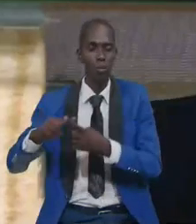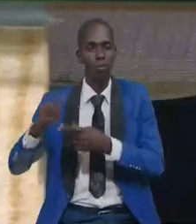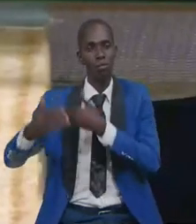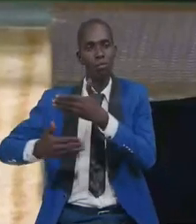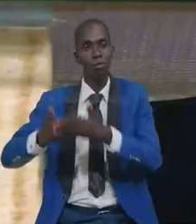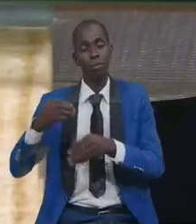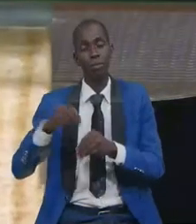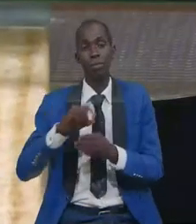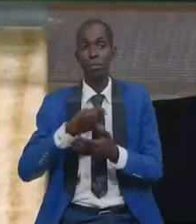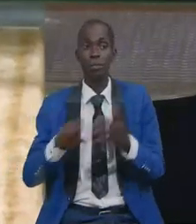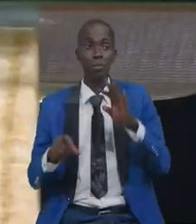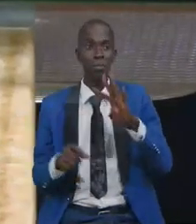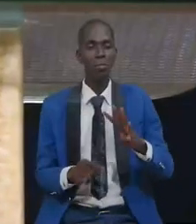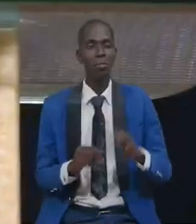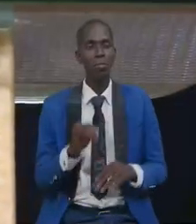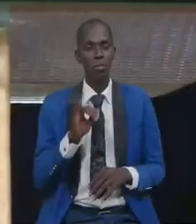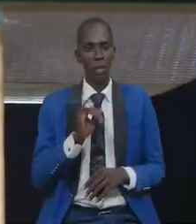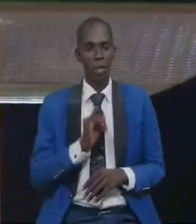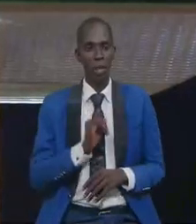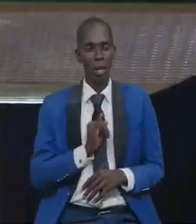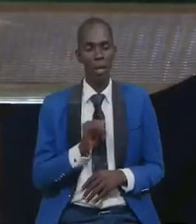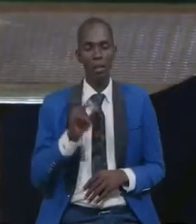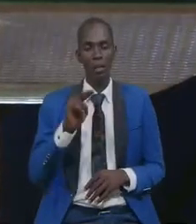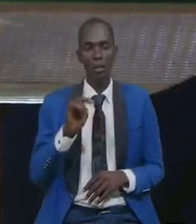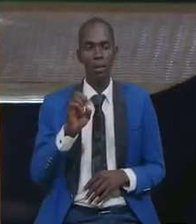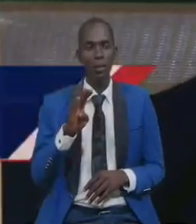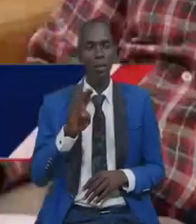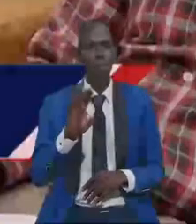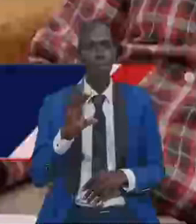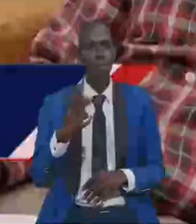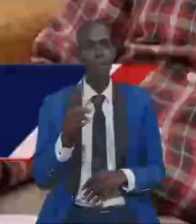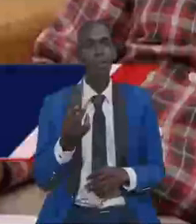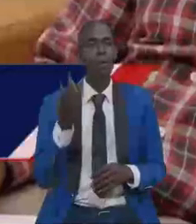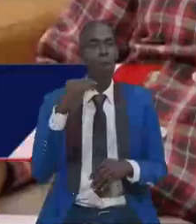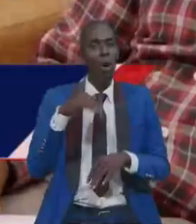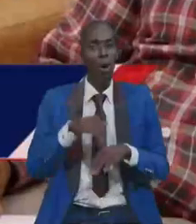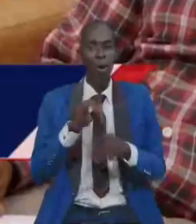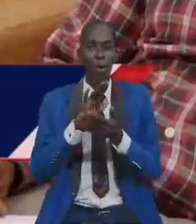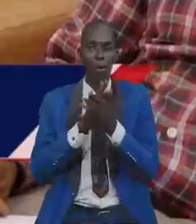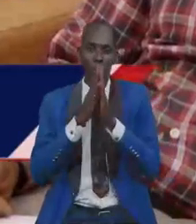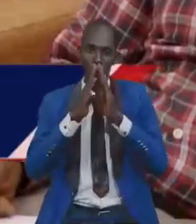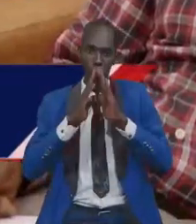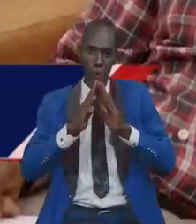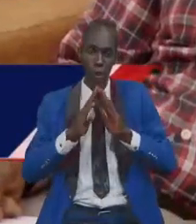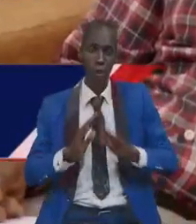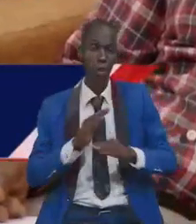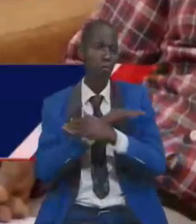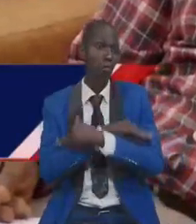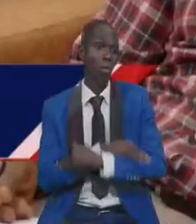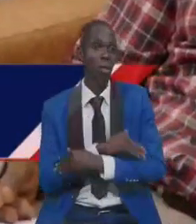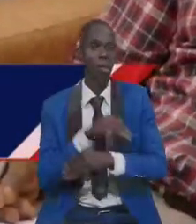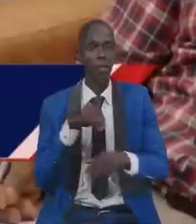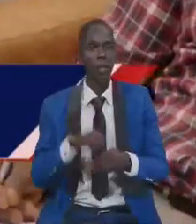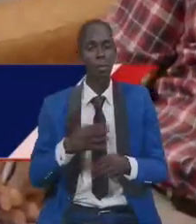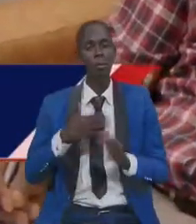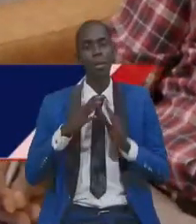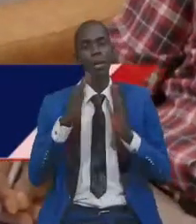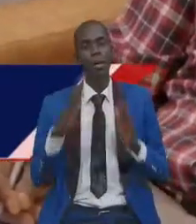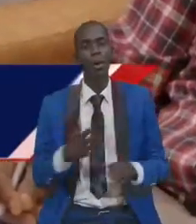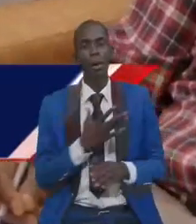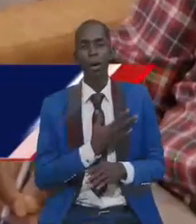Moi, Nebuchadnezzar, je vivais tranquille dans ma maison et heureux dans